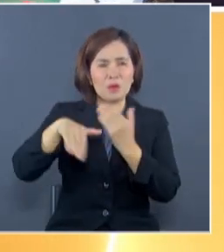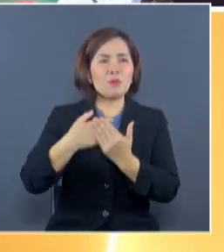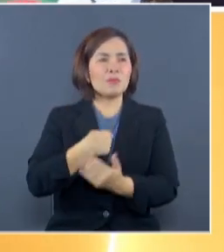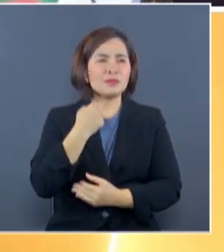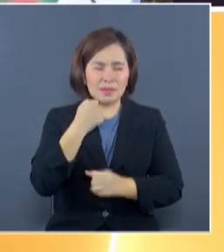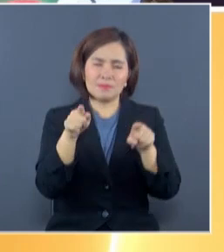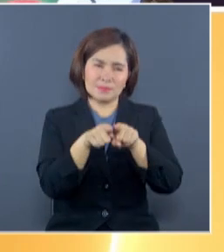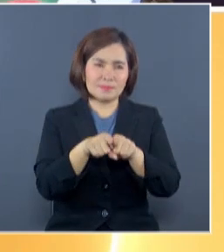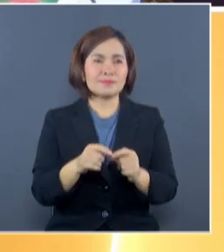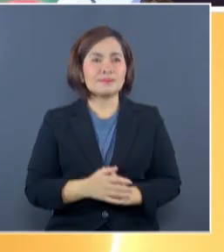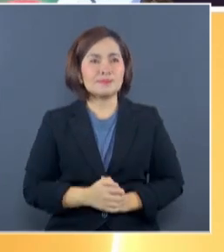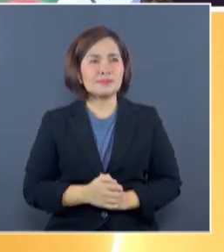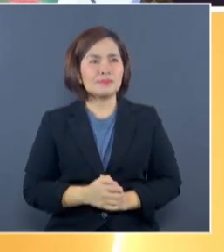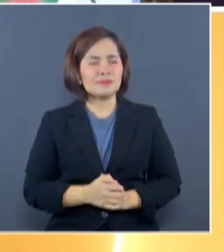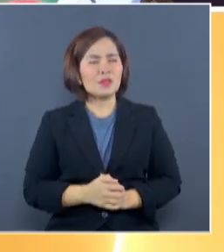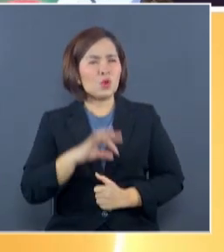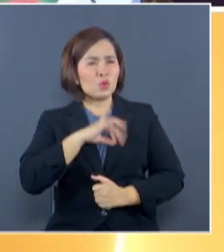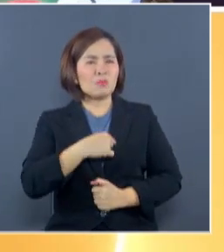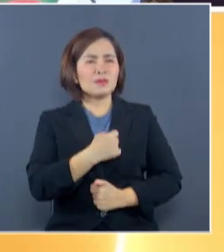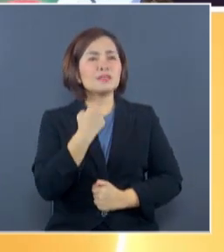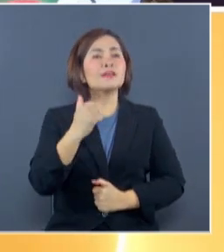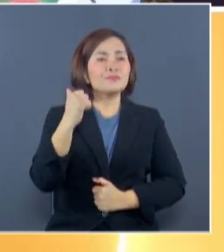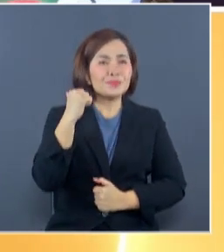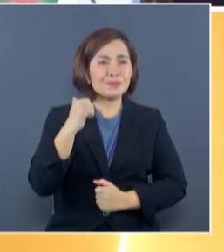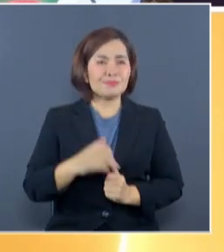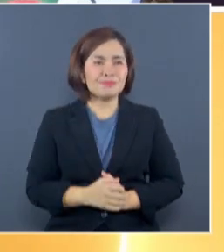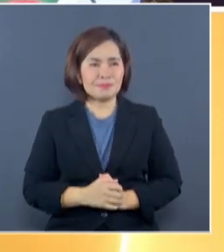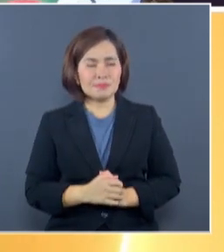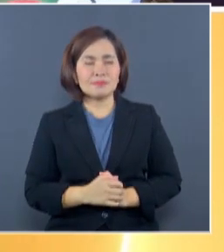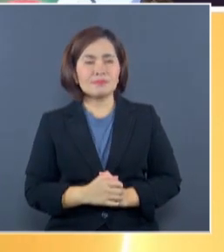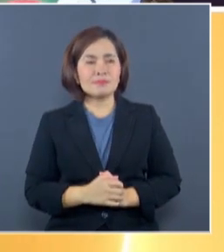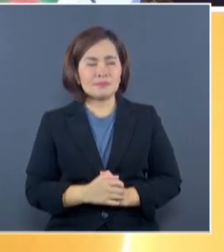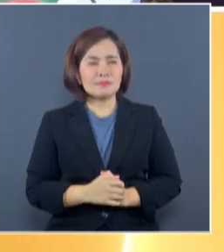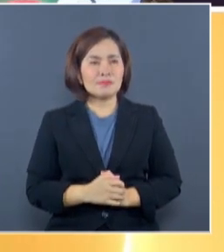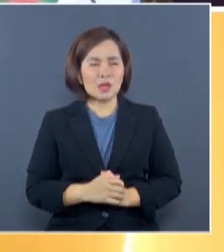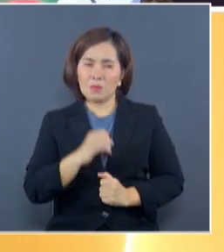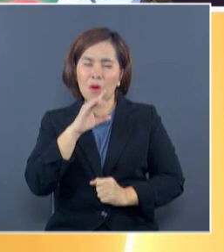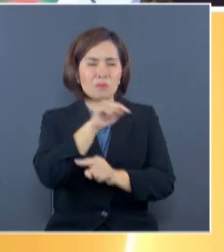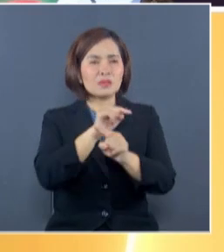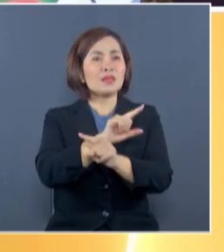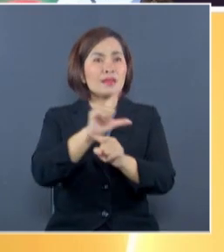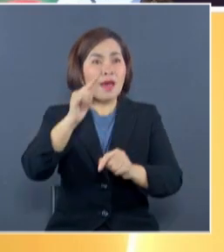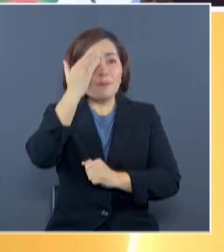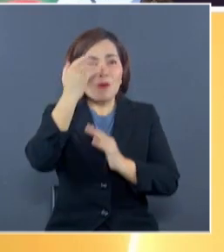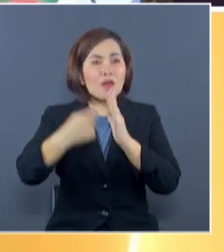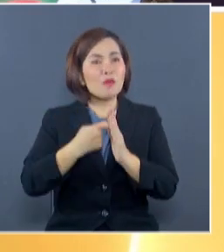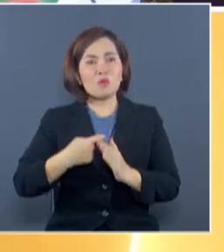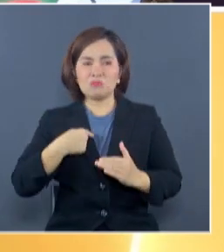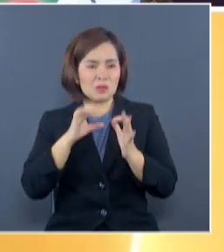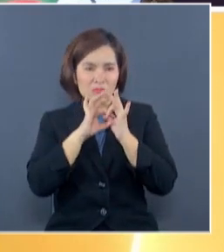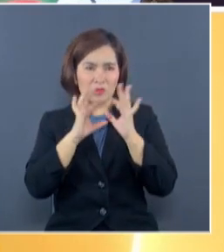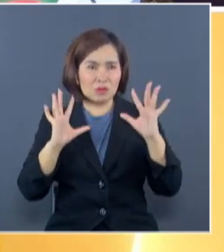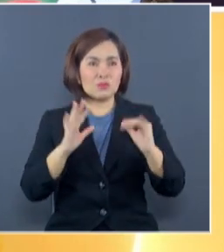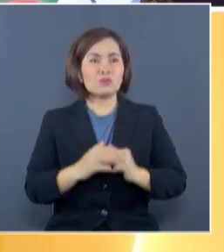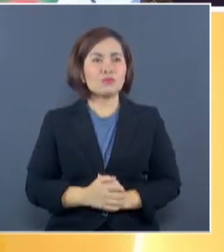งนั้น ความมั่นใจก็ยังเหมือนเดิมครับลุงก็มั่นใจตอบได้ว่าล้านเปอร์เซ็นต์แล้วเพราะว่าลุงไม่ได้มีส่วนเกี่